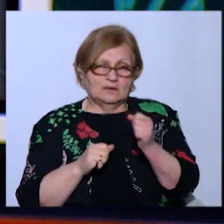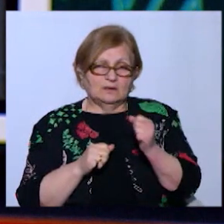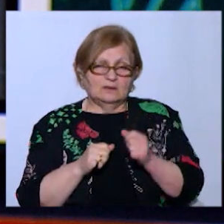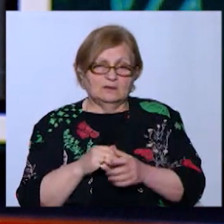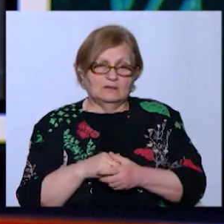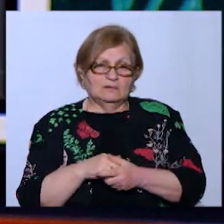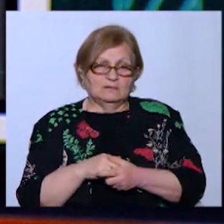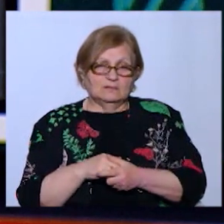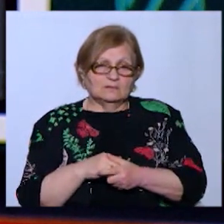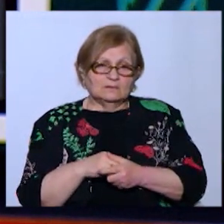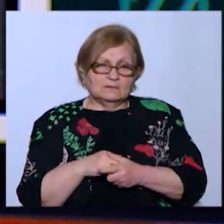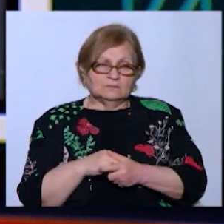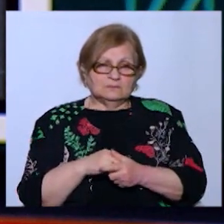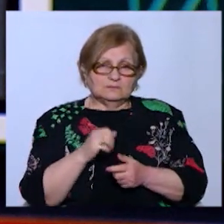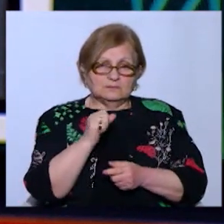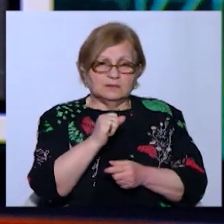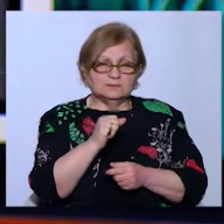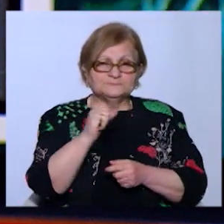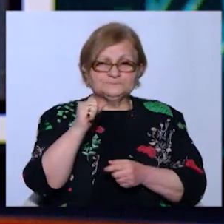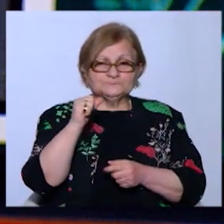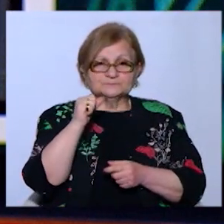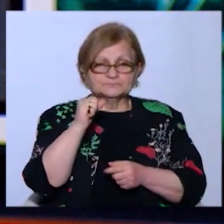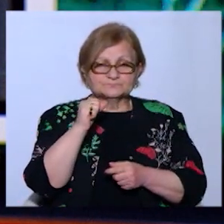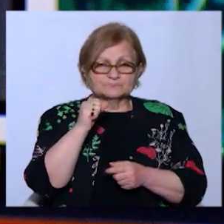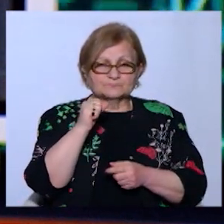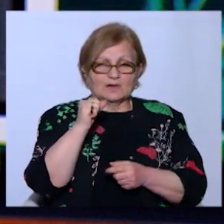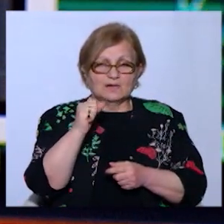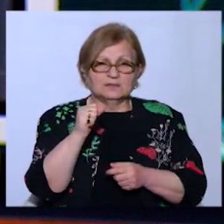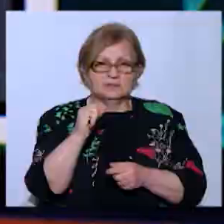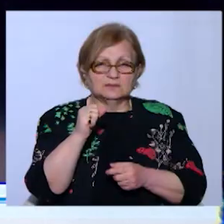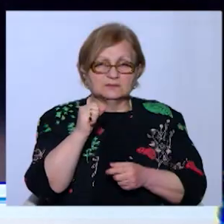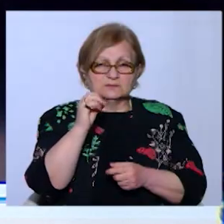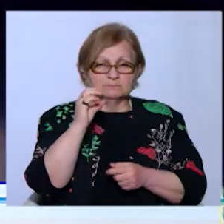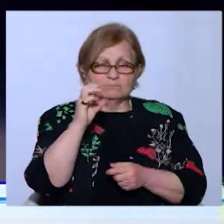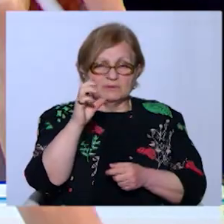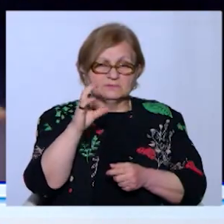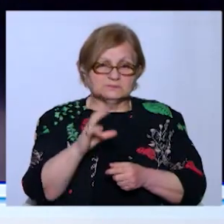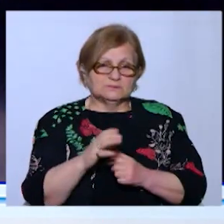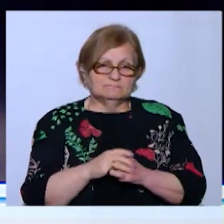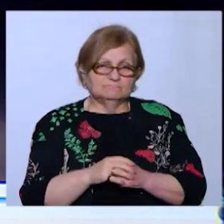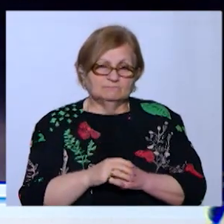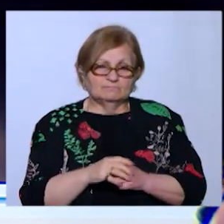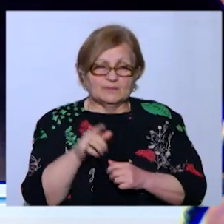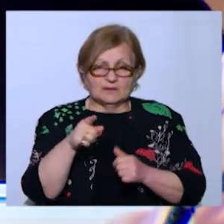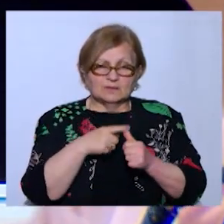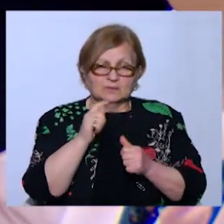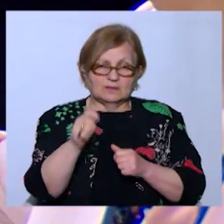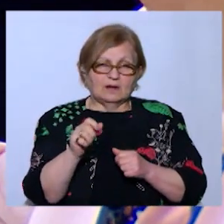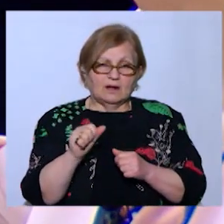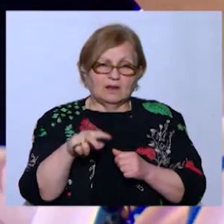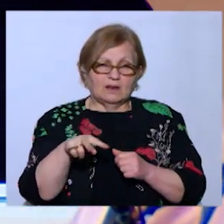A C B. აი ესეთი. აი ამას დავარქვათ კუთხე ალფა. Და აი ეს